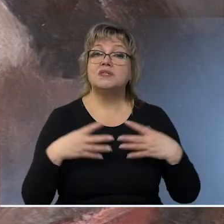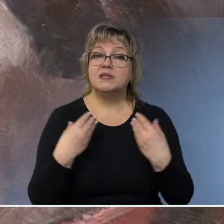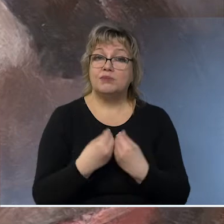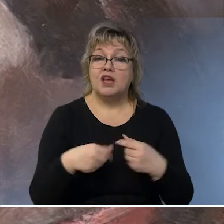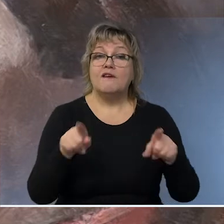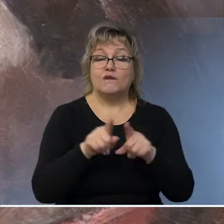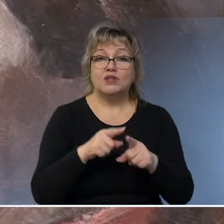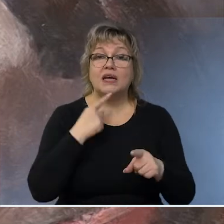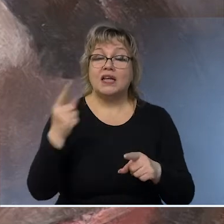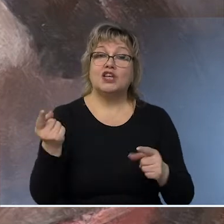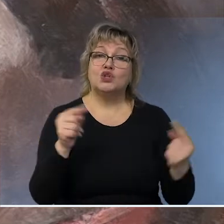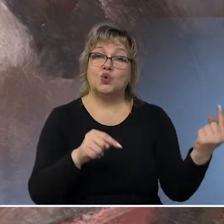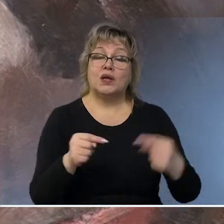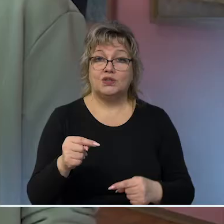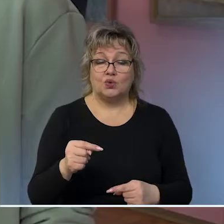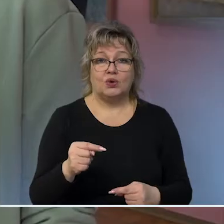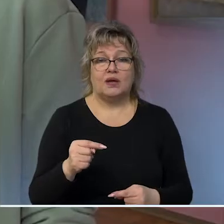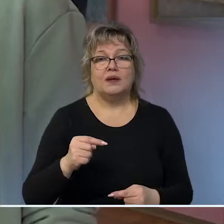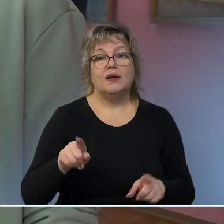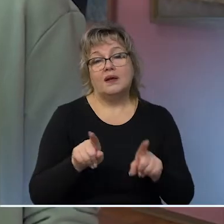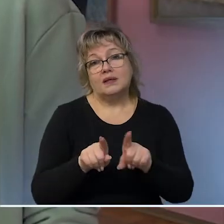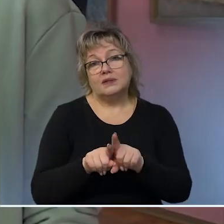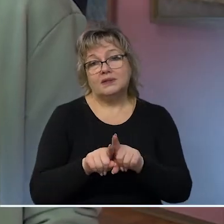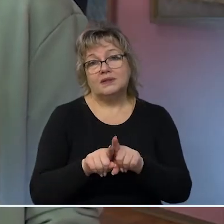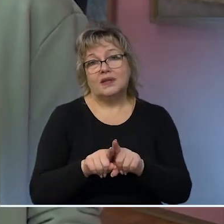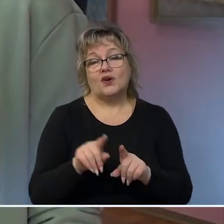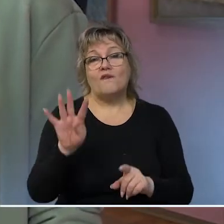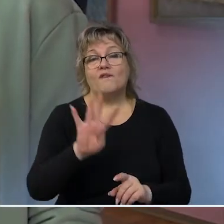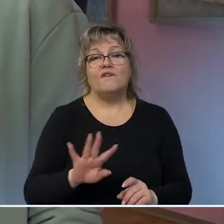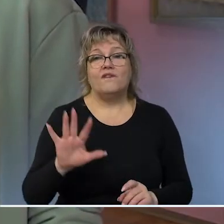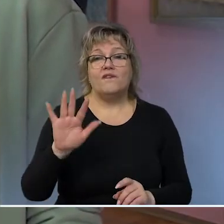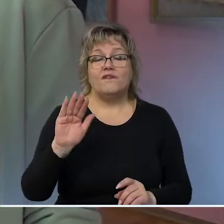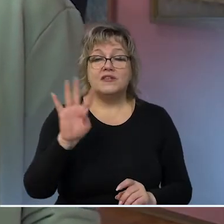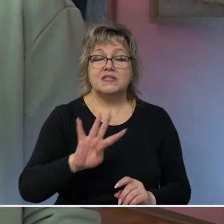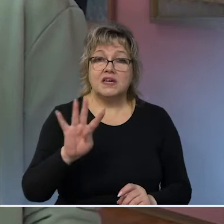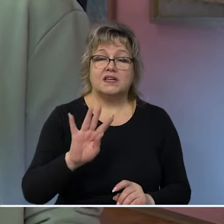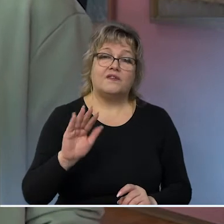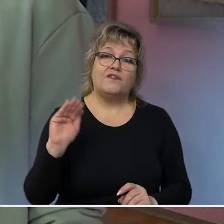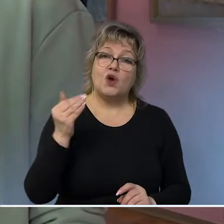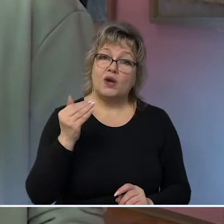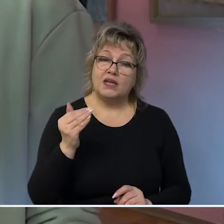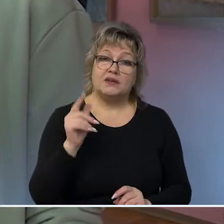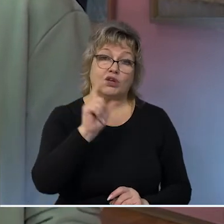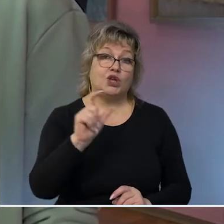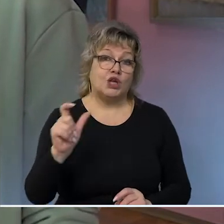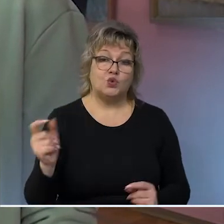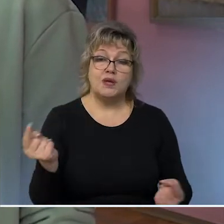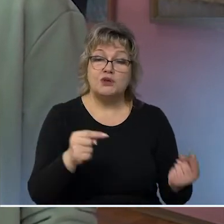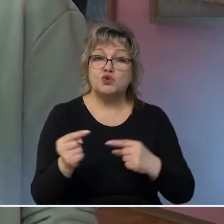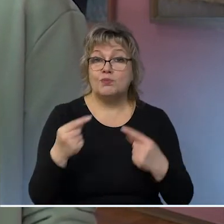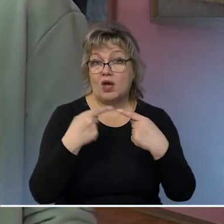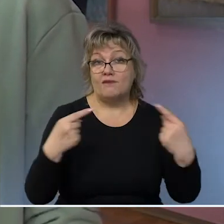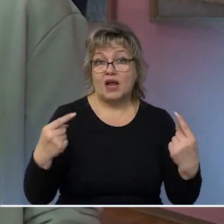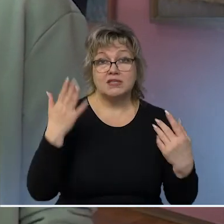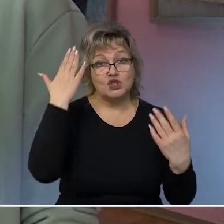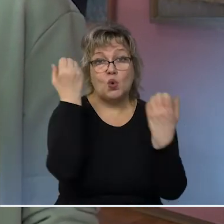семьи, но так далеки друг от друга. Колорит сероватый, фиолетовый какой-то. И люди между собой,